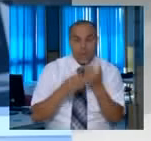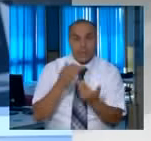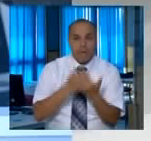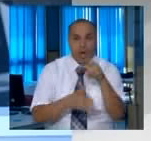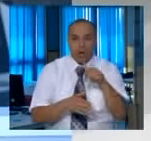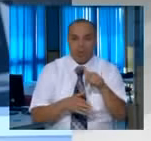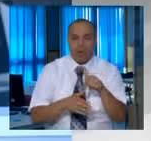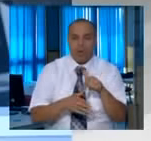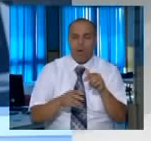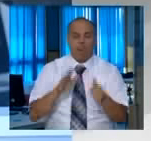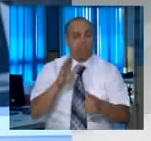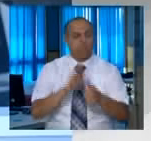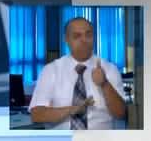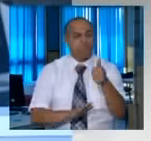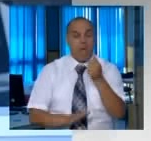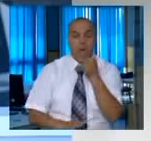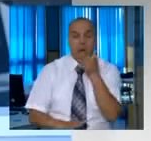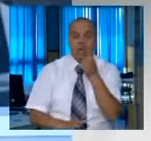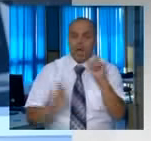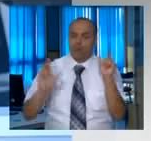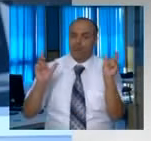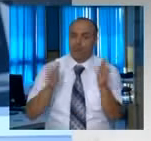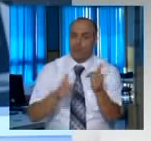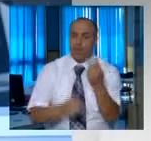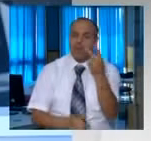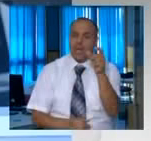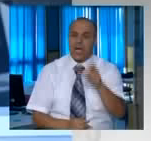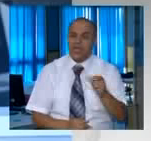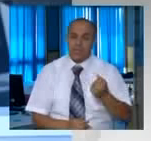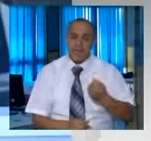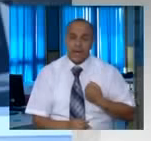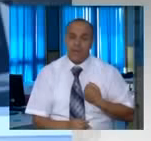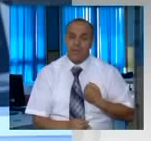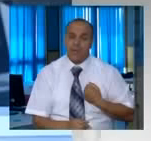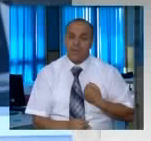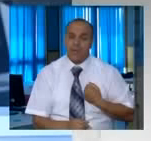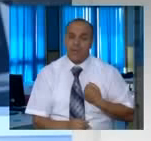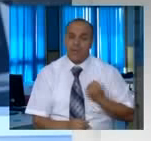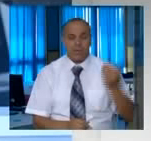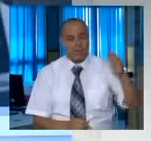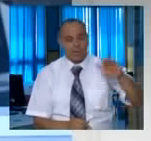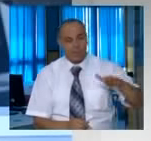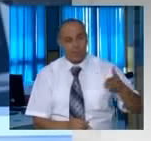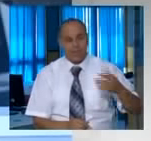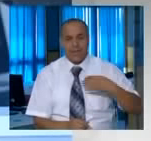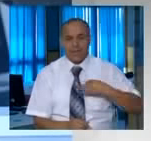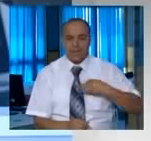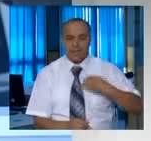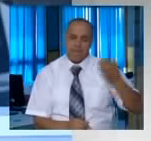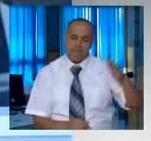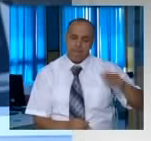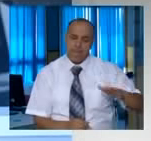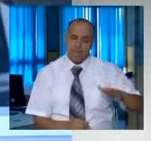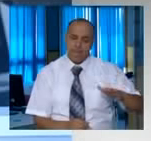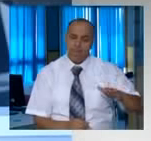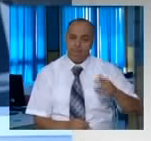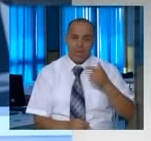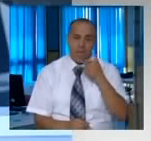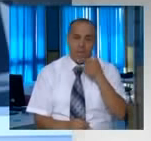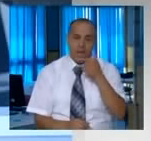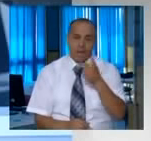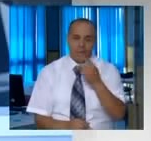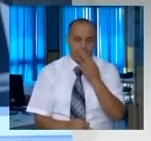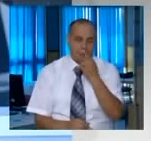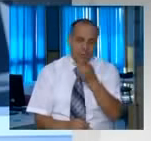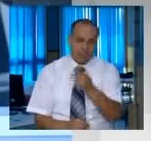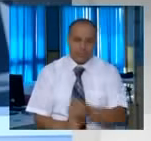اليوم وبنجاح، وقد تم القضاء على عنصرين إرهابيين واستشهد مدني في هذه العملية